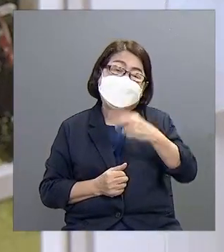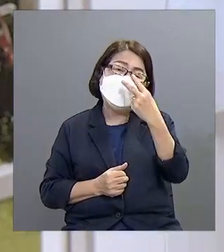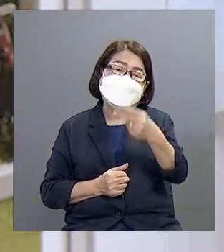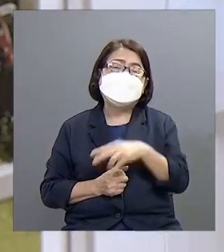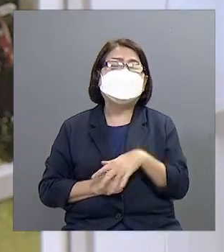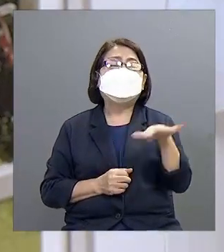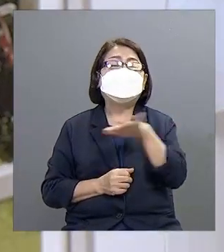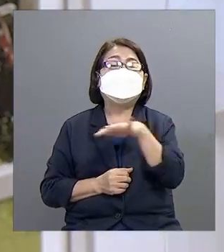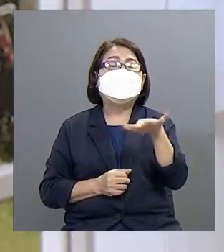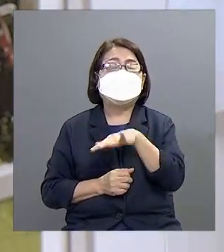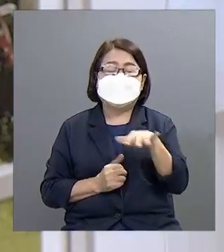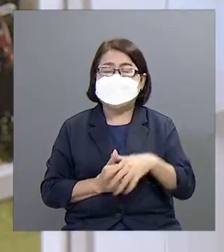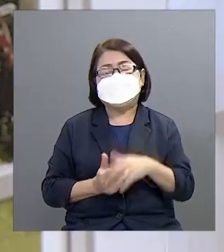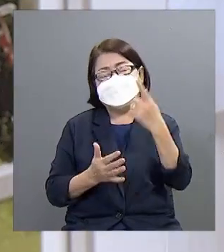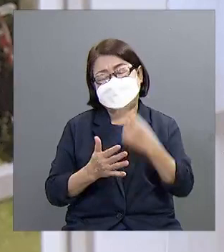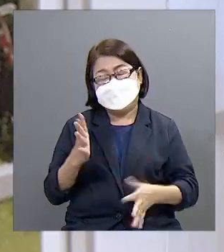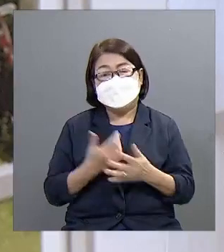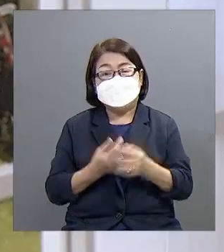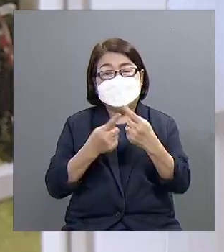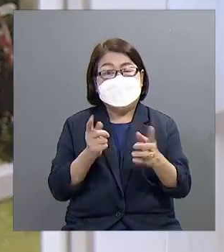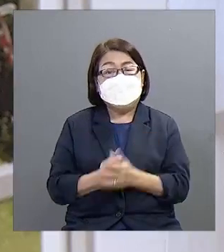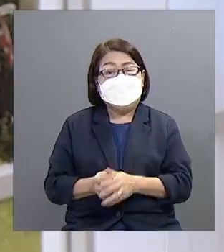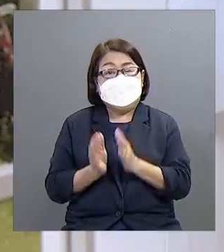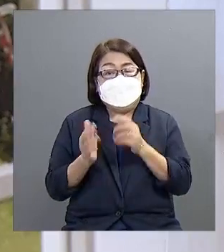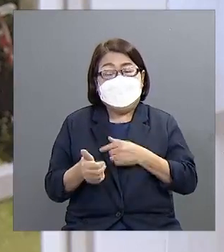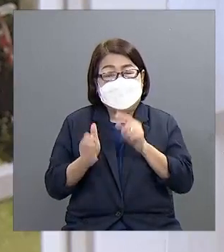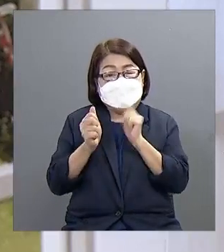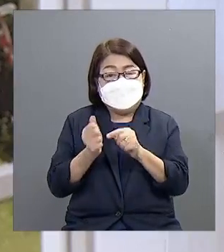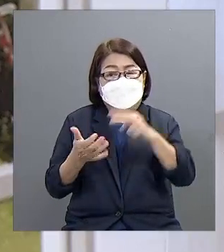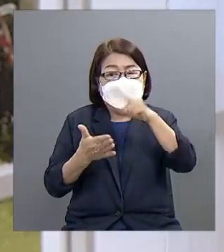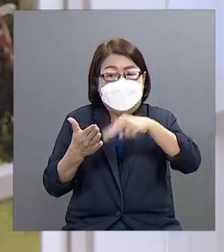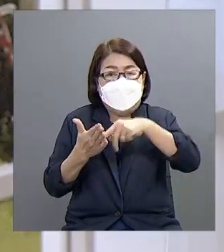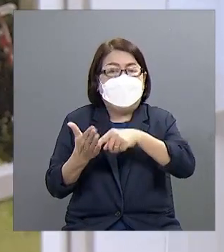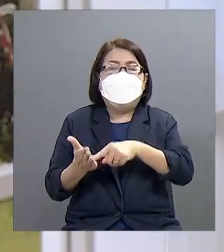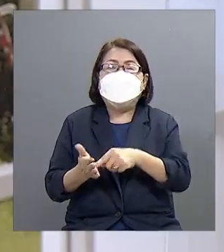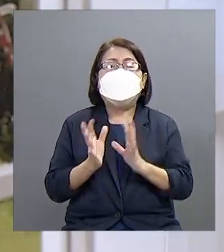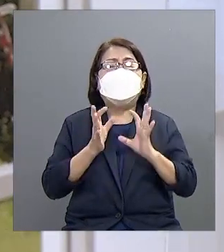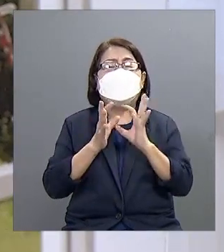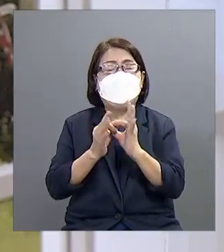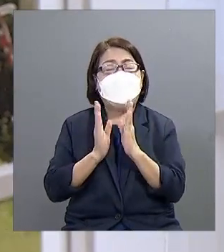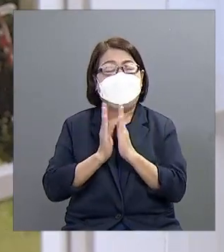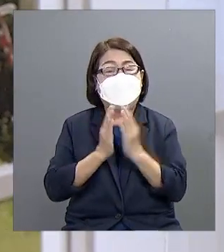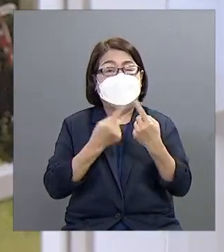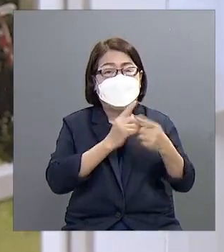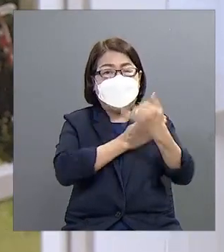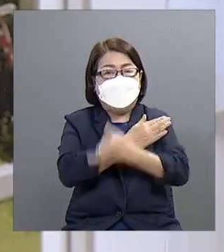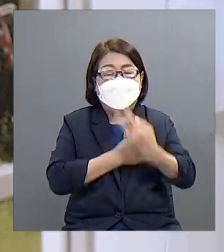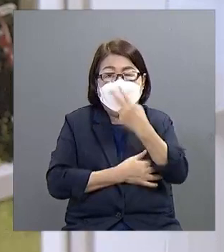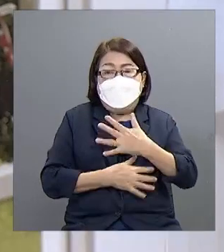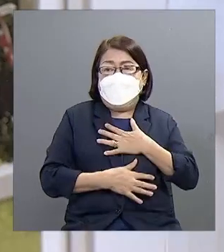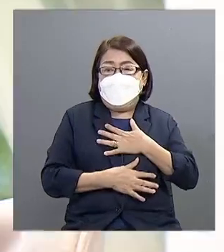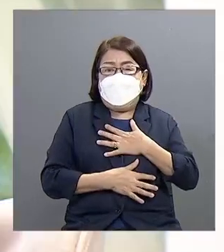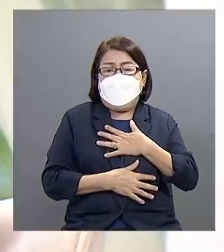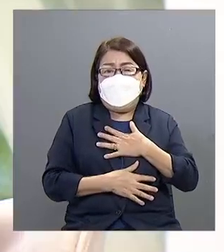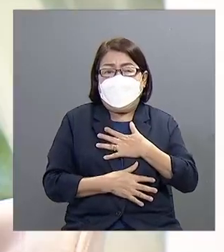ฮะแต่อาจารย์บอกแล้วว่ามันคืองานพุทธศิลป ์ น ี ่พอต่างชาติเขาเห็นเนี่ยเขาว้าวอยู่แล้วนะราคาแต่ละชิ้นผมบอกเลยไม่ธรรมดานะ รา